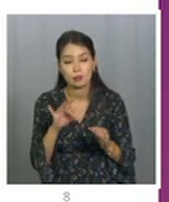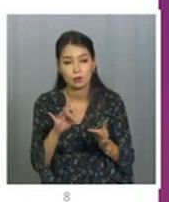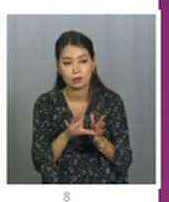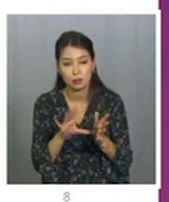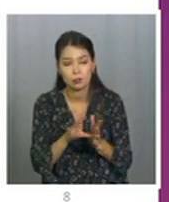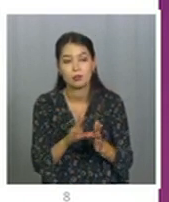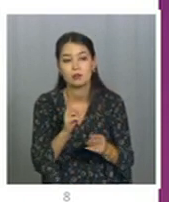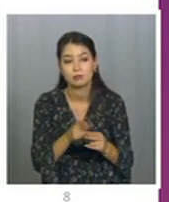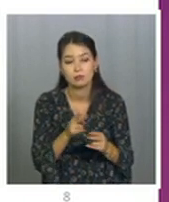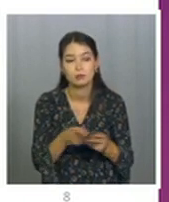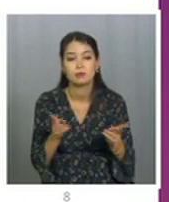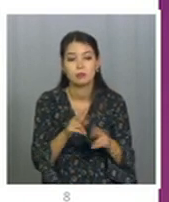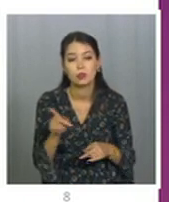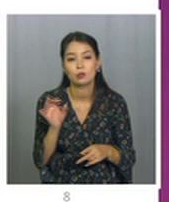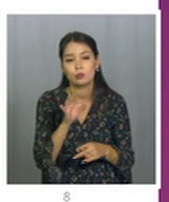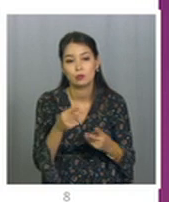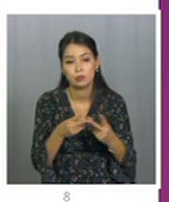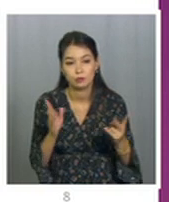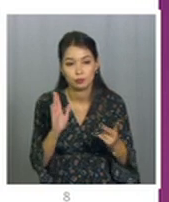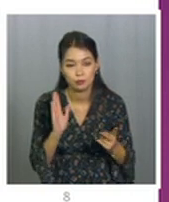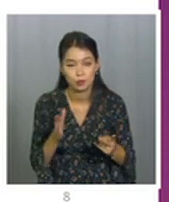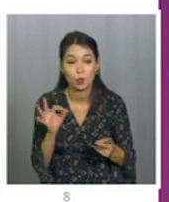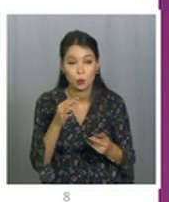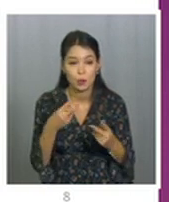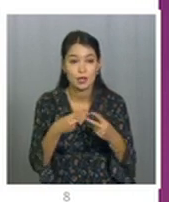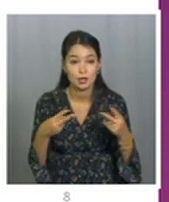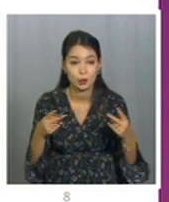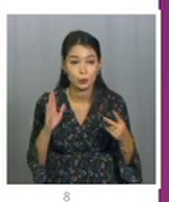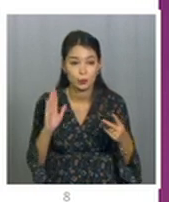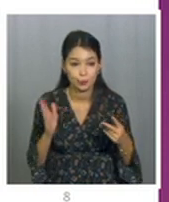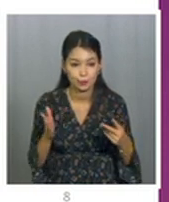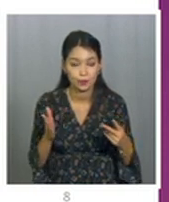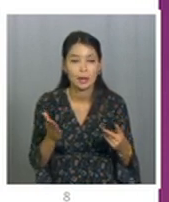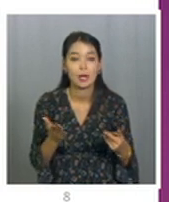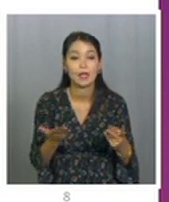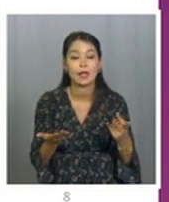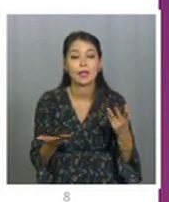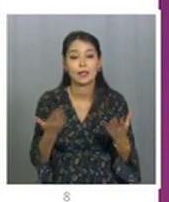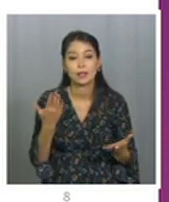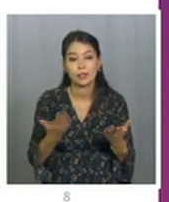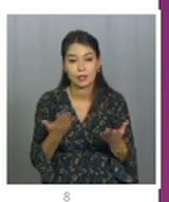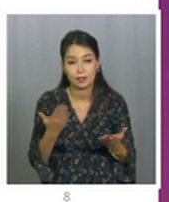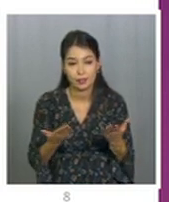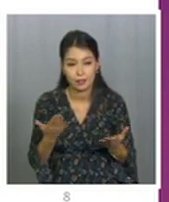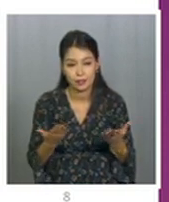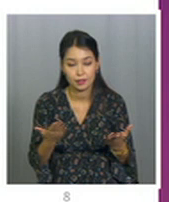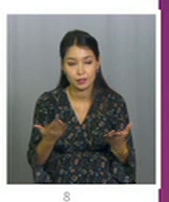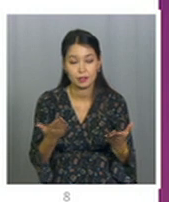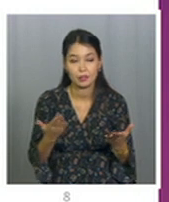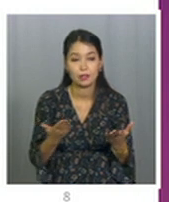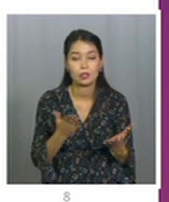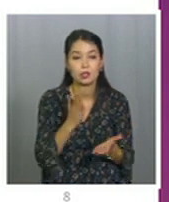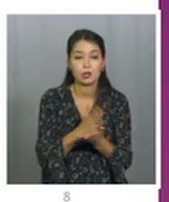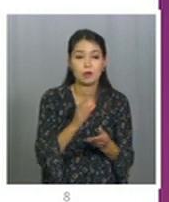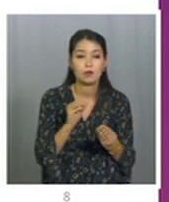кедергісі нөлге жуықтайды. Нөлге тең болады деп айтуға болады. Ал енді тұрақты тоқты білеміз. Тұрақты тоқта